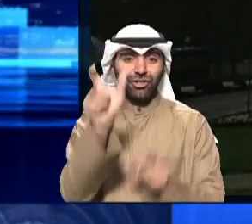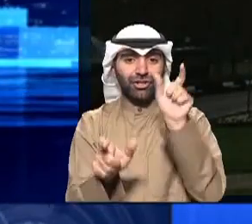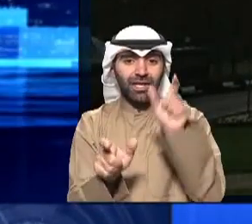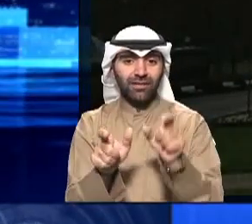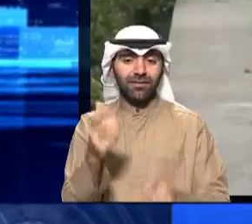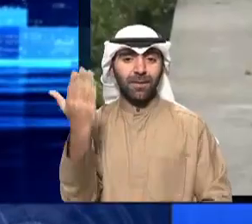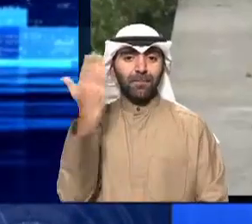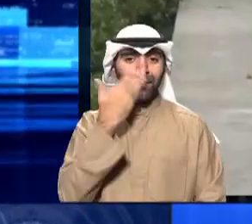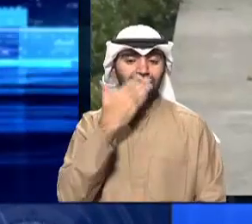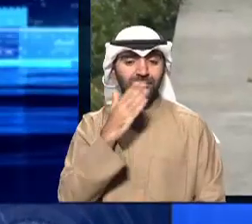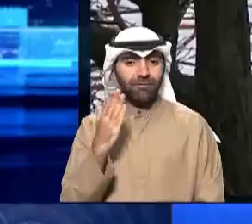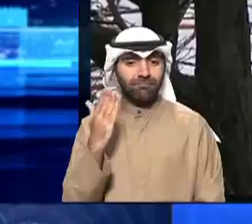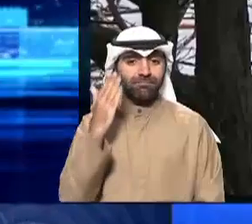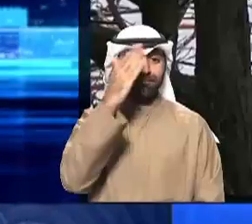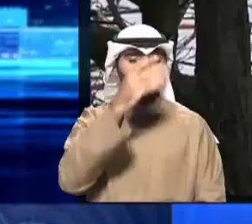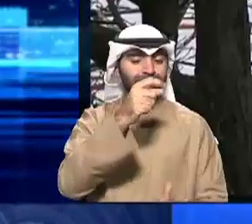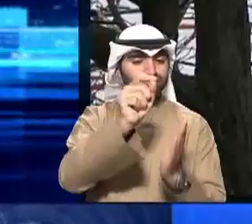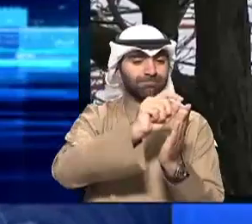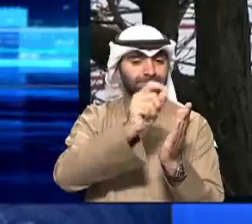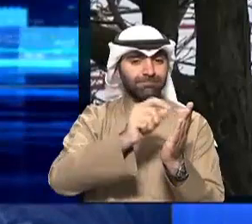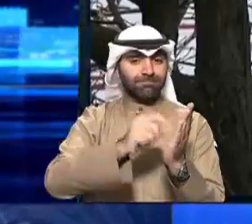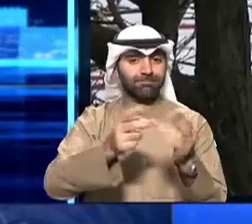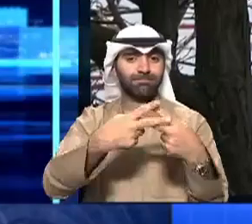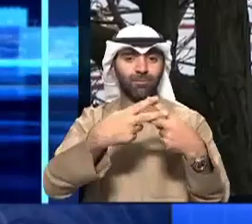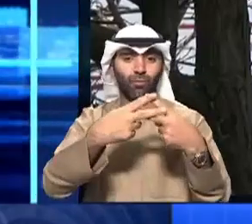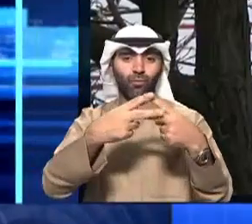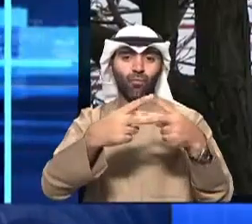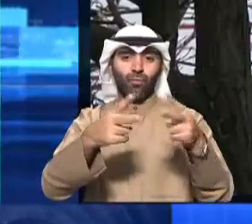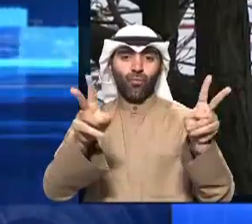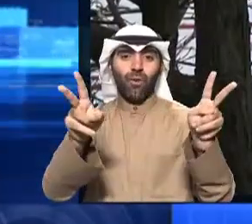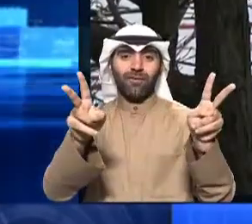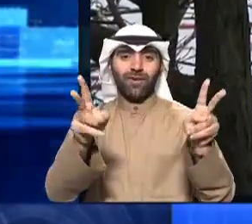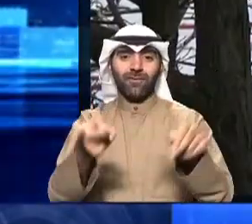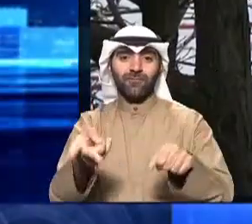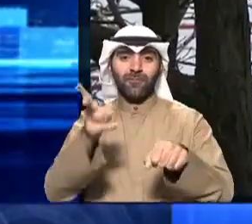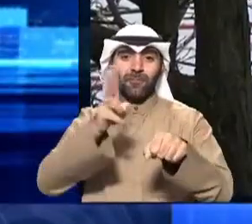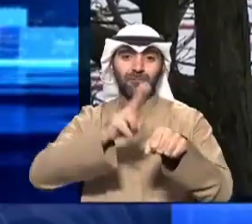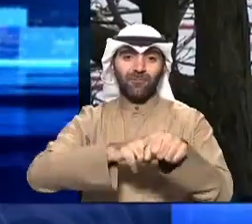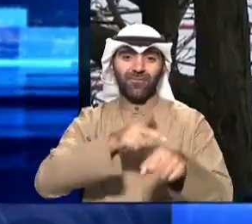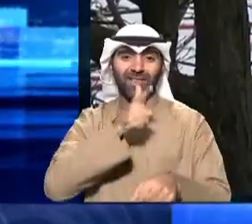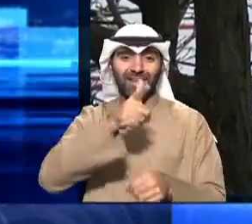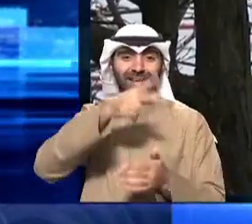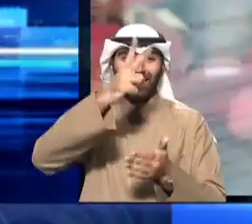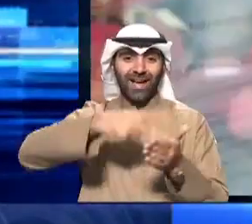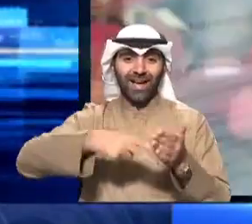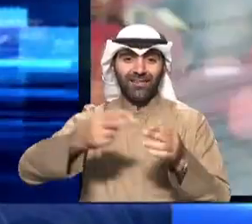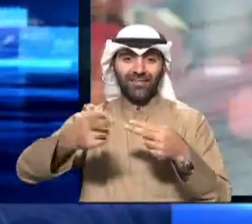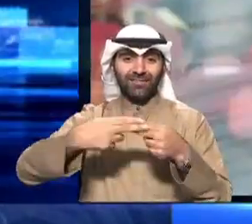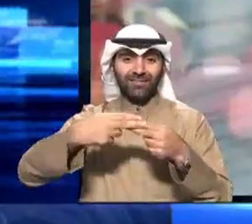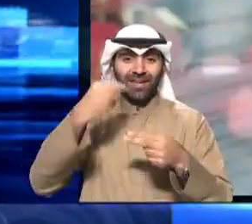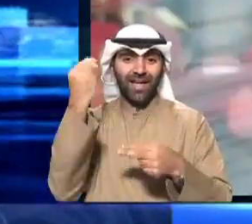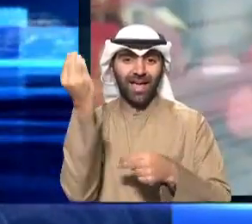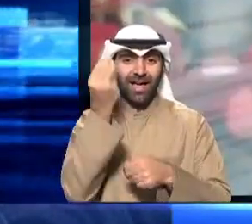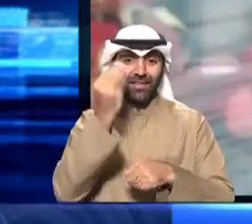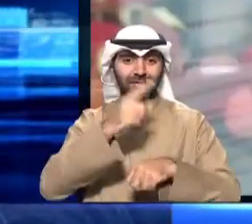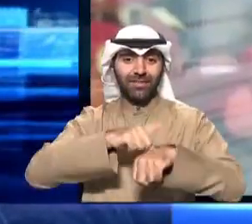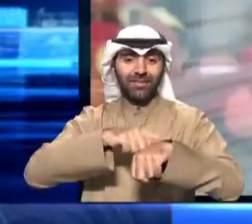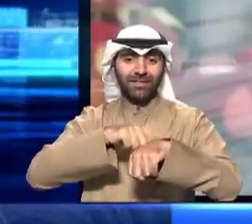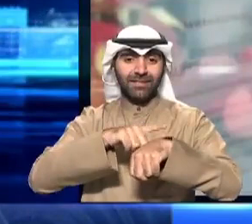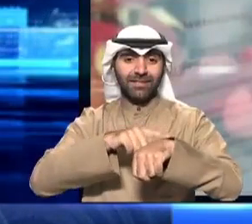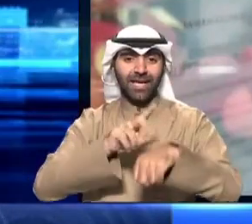بالحظر، وذلك من الساعة 7 مساء بدلا من الساعة 6 مساء، وهذا فقط